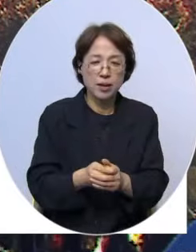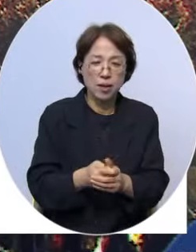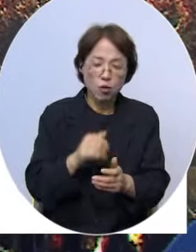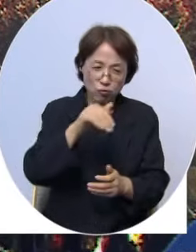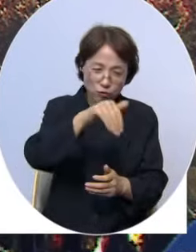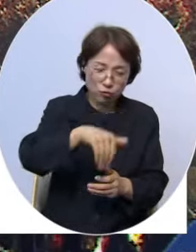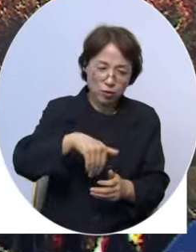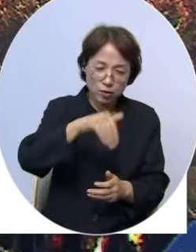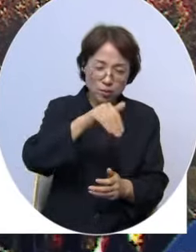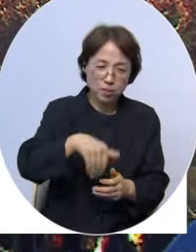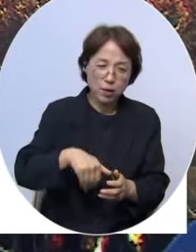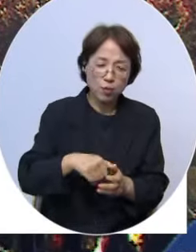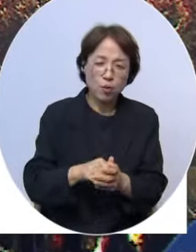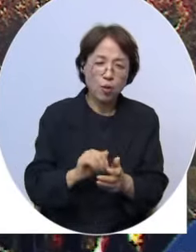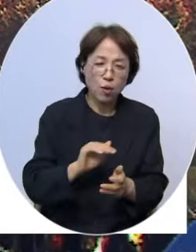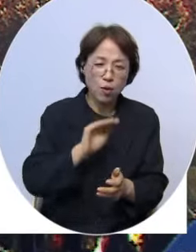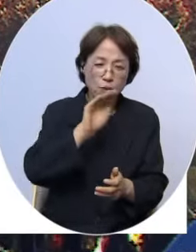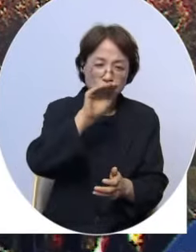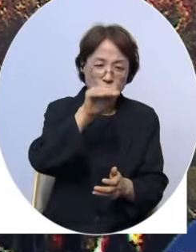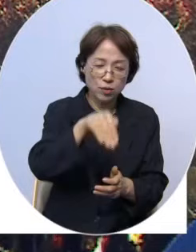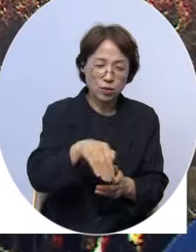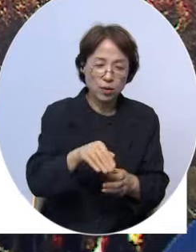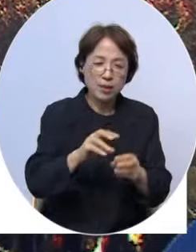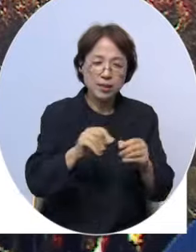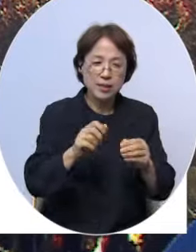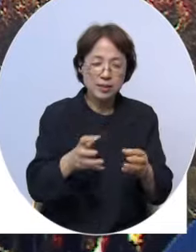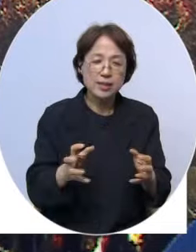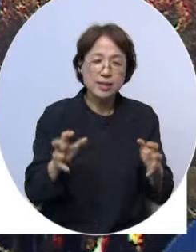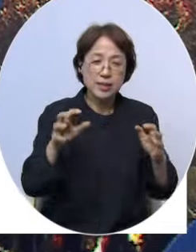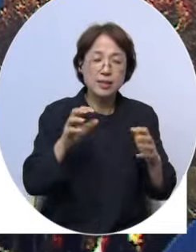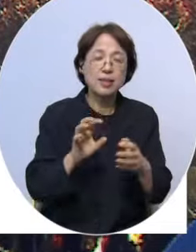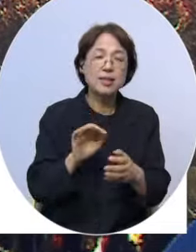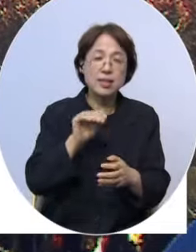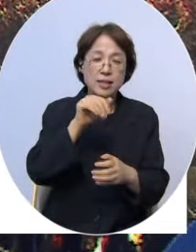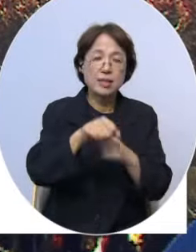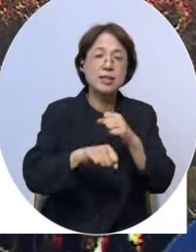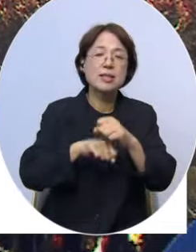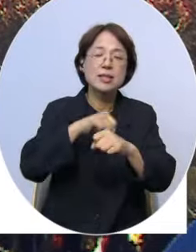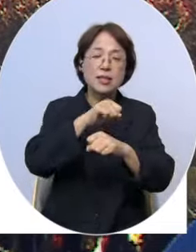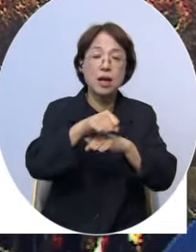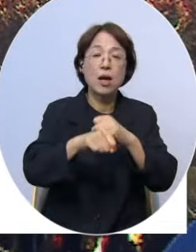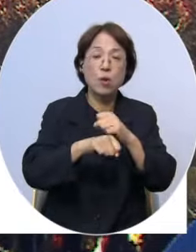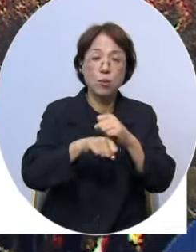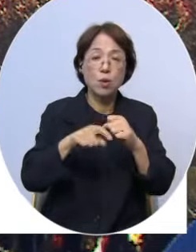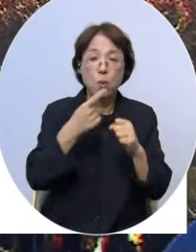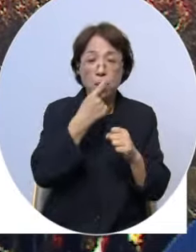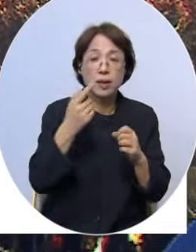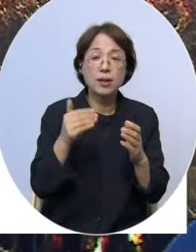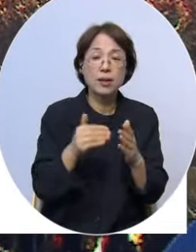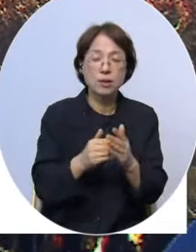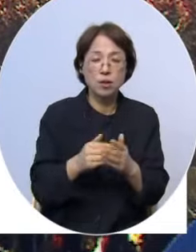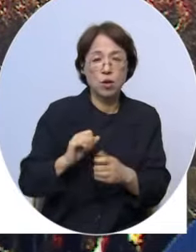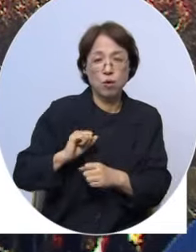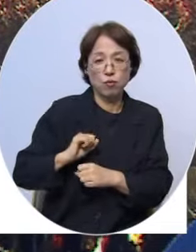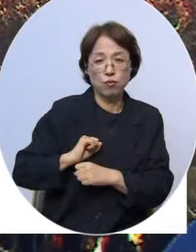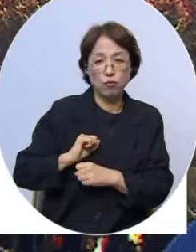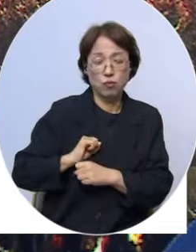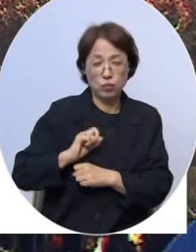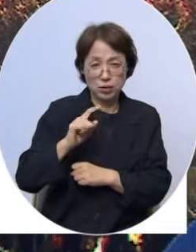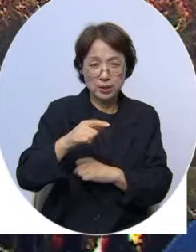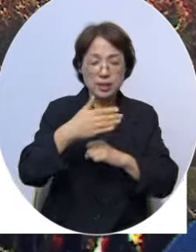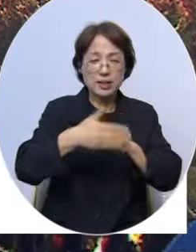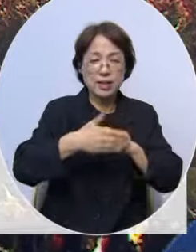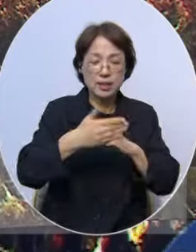파고 낮은 언덕 형태로 흙을 쌓아 올린 것으로 확인됐습니다 우리군이 북한이 진행해 온 요새화 작업의 사진을